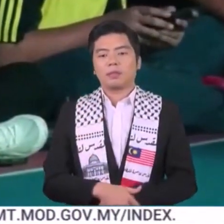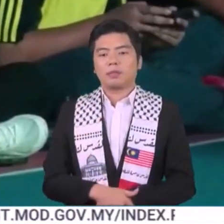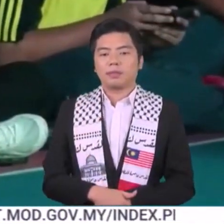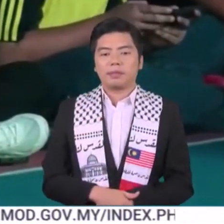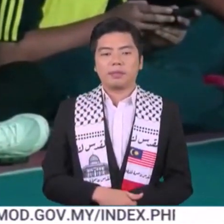KBS